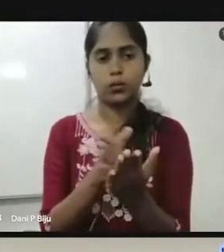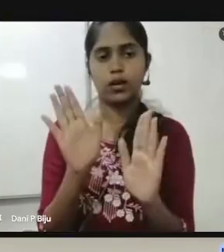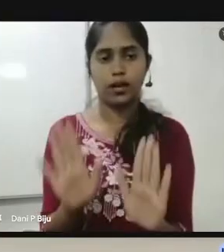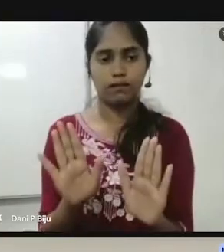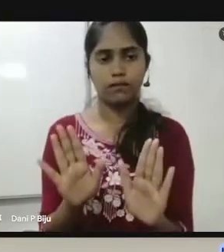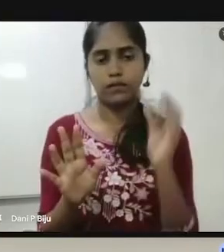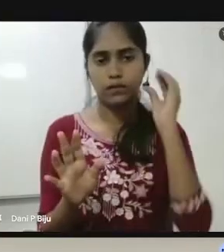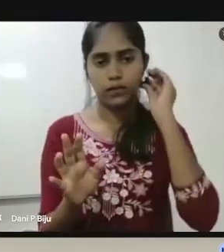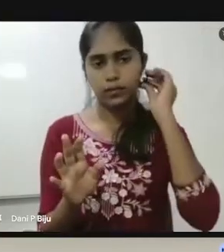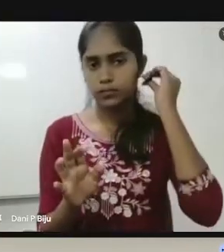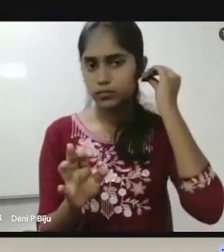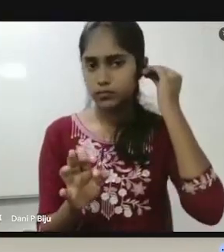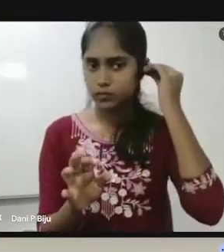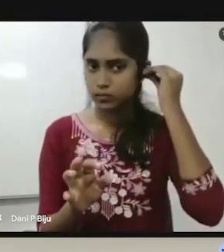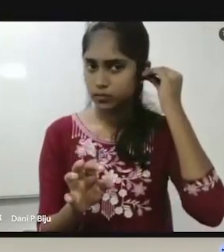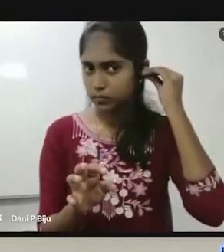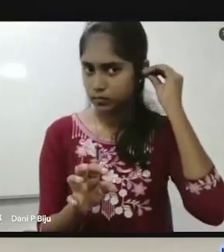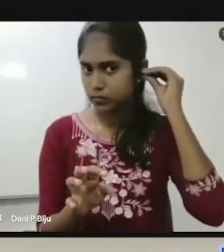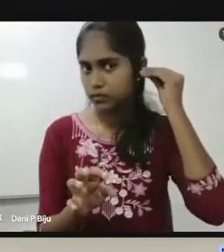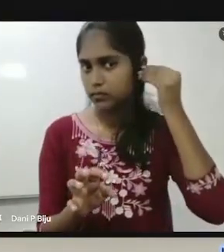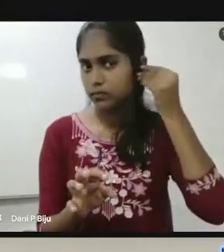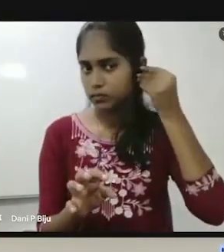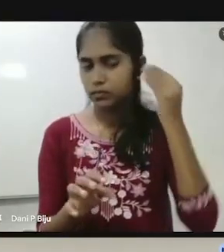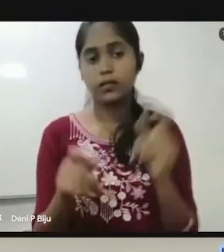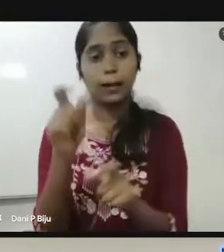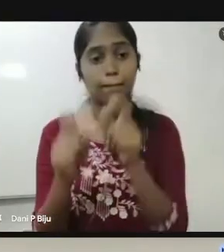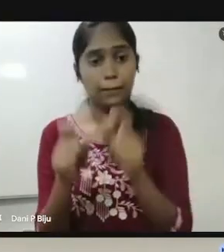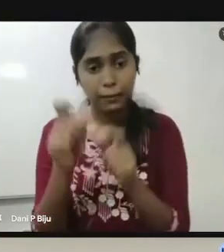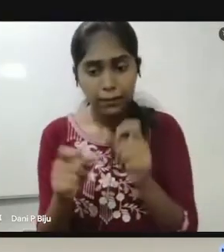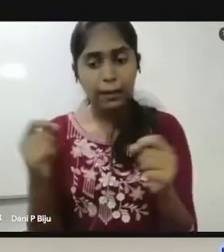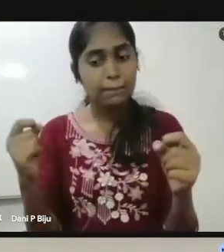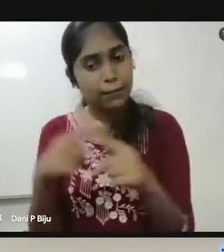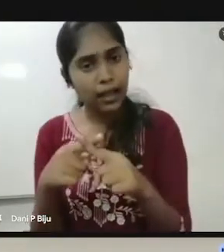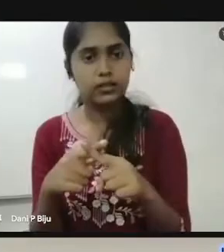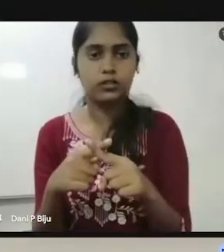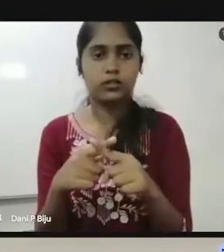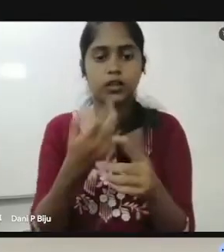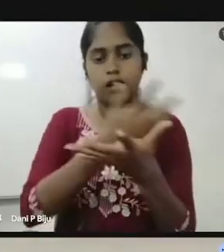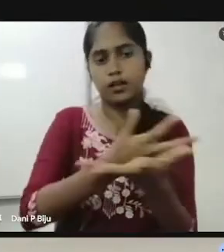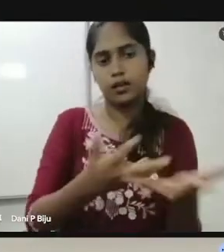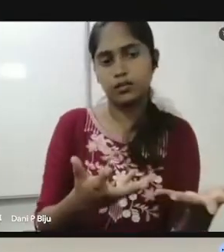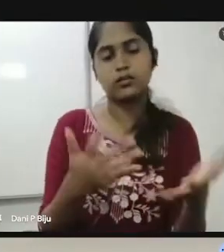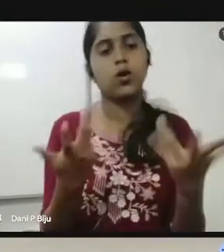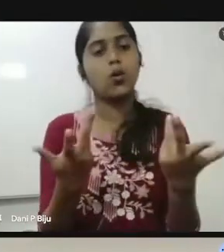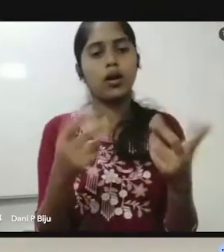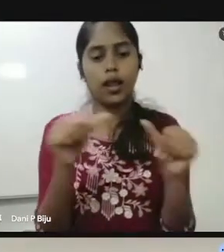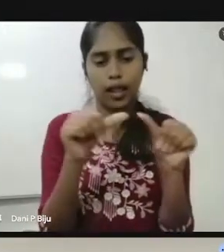ചിലപ്പോൾ ഒരാൾക്ക് പലത് പറ്റുമായിരിക്കാം. അപ്പോൾ അത് നമ്മൾ എങ്ങനെയാണ് തീരുമാനിക്കുന്നതെന്നാണ് നമ്മൾ അടുത്ത് നോക്കാൻ പോകുന്നത്.